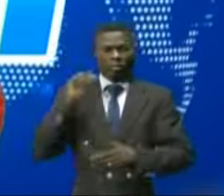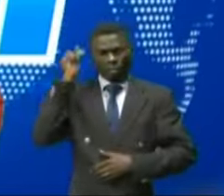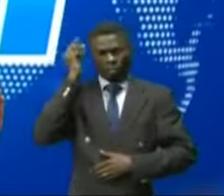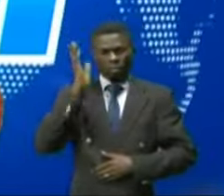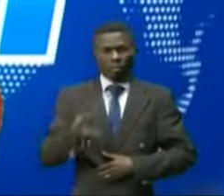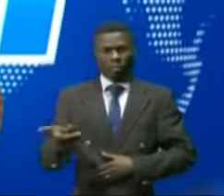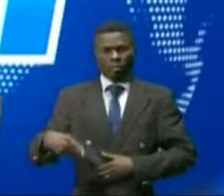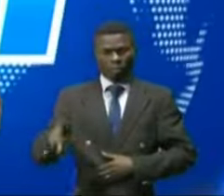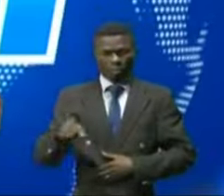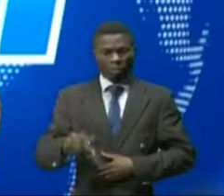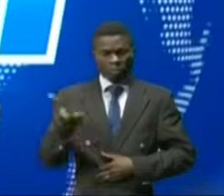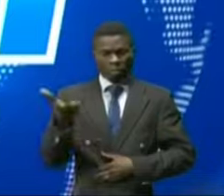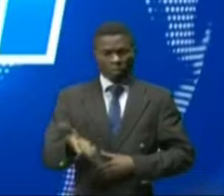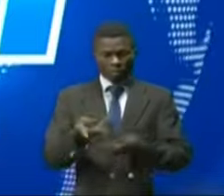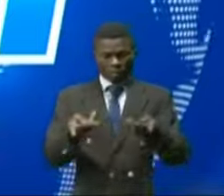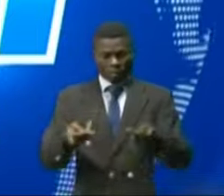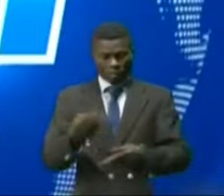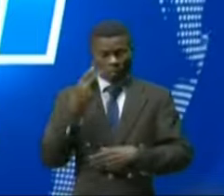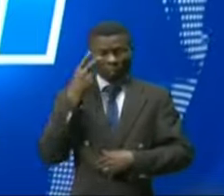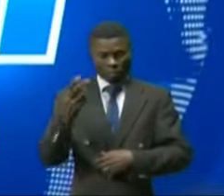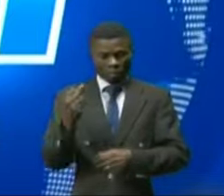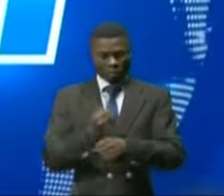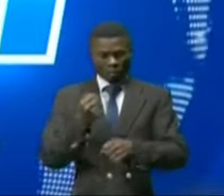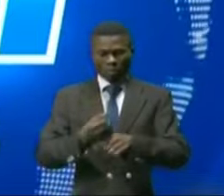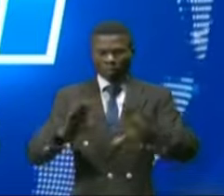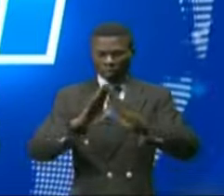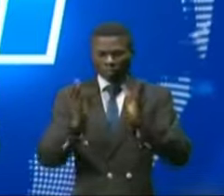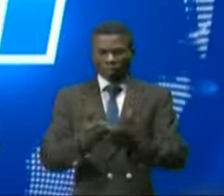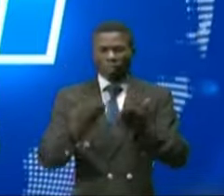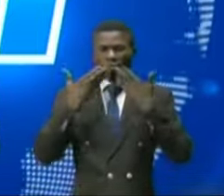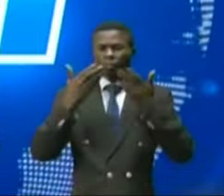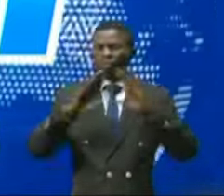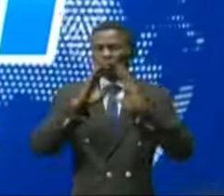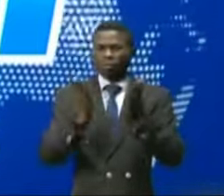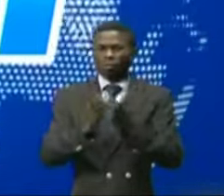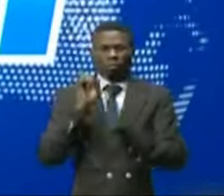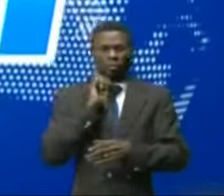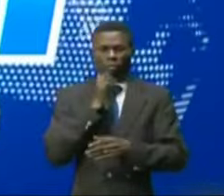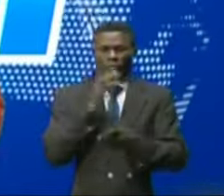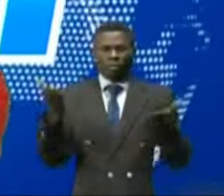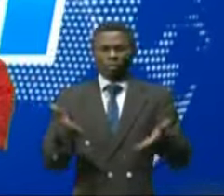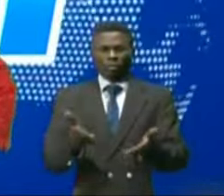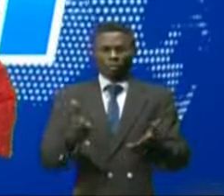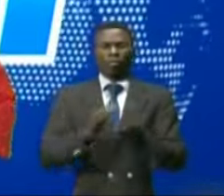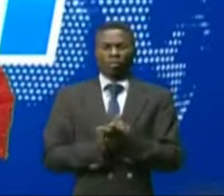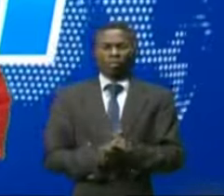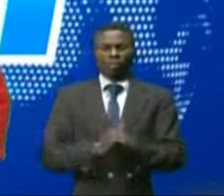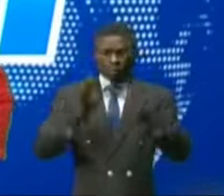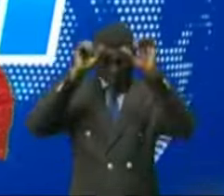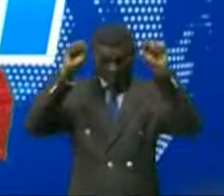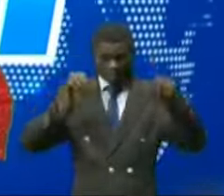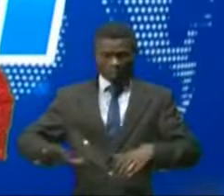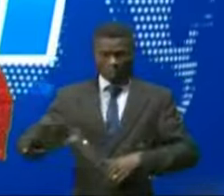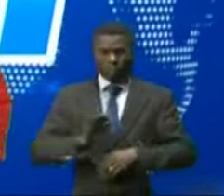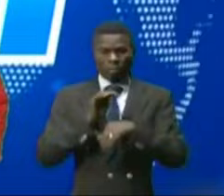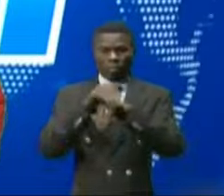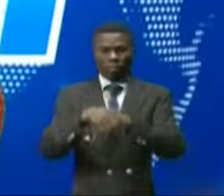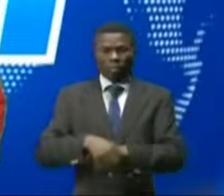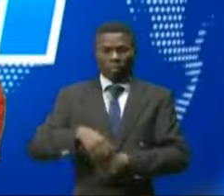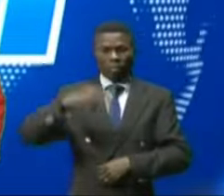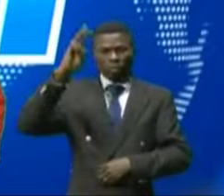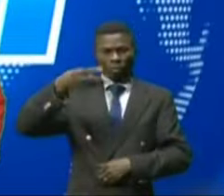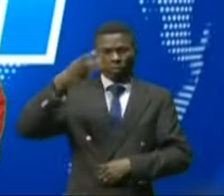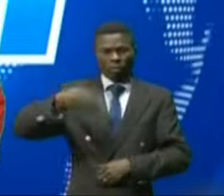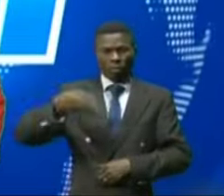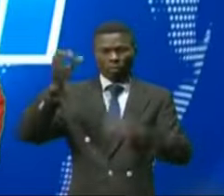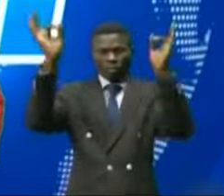province était sur le lieu. À toutes et à tous, bienvenue à ce journal. Le chef de l'État participe au troisième forum